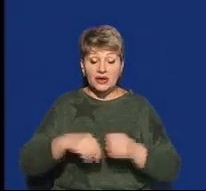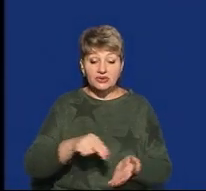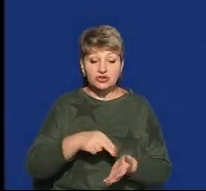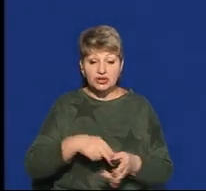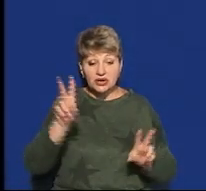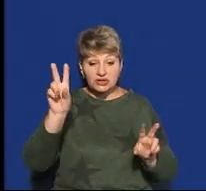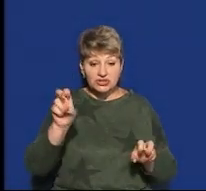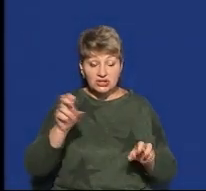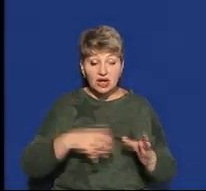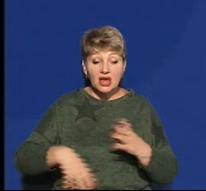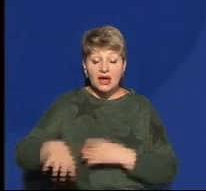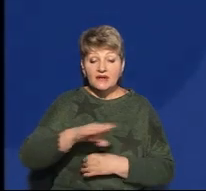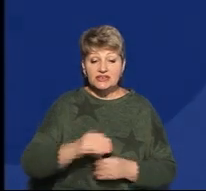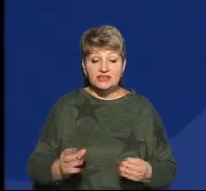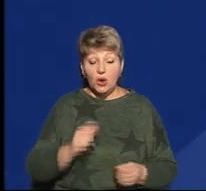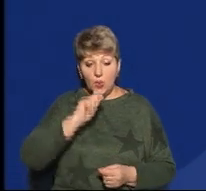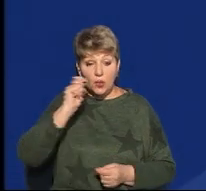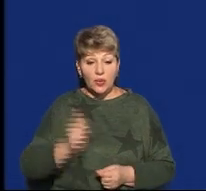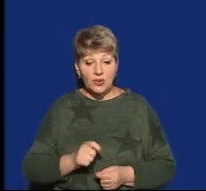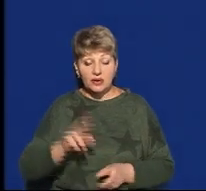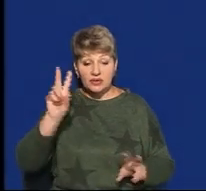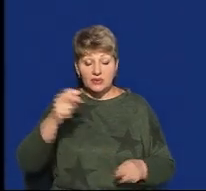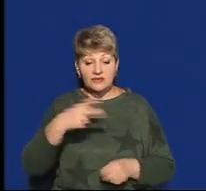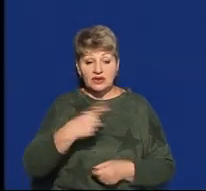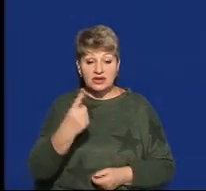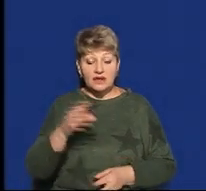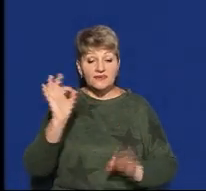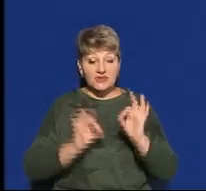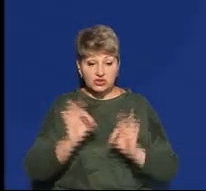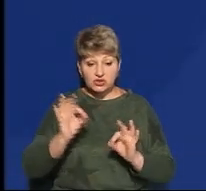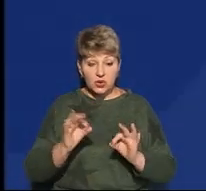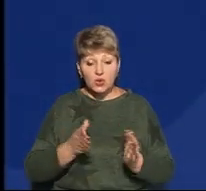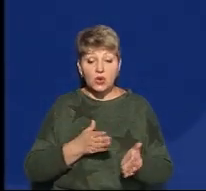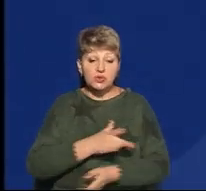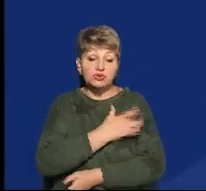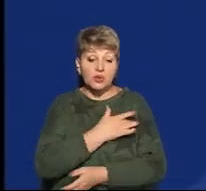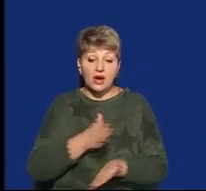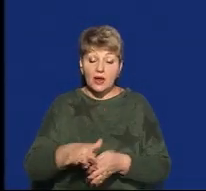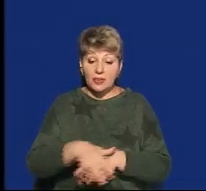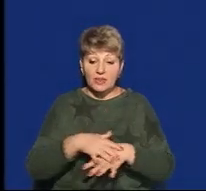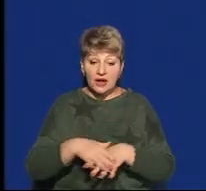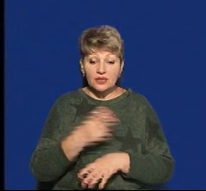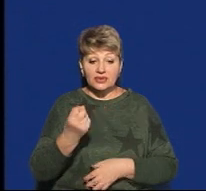Черкащани. Всеукраїнське об'єднання Черкащани – 21%, «Слуга народу» –